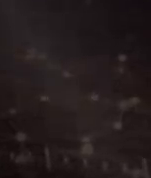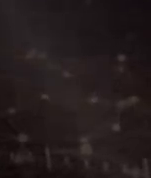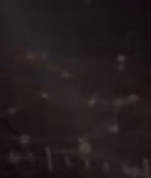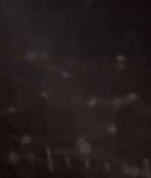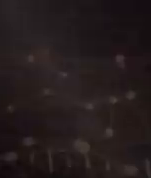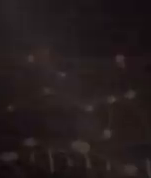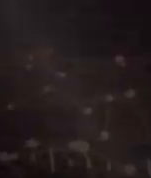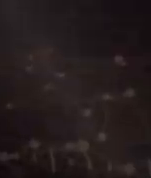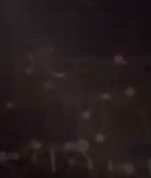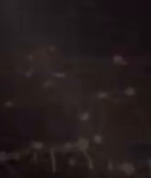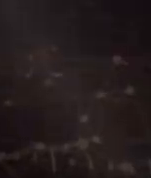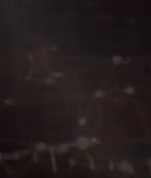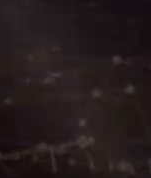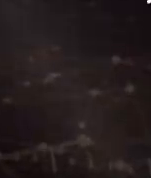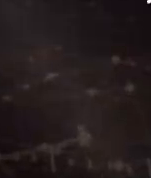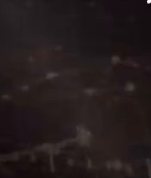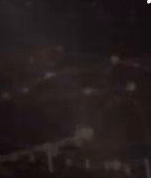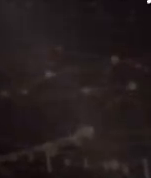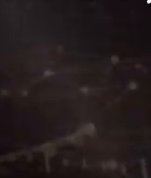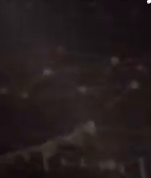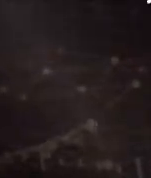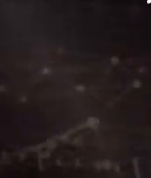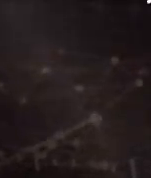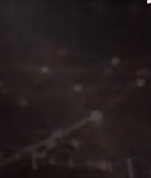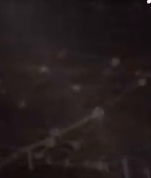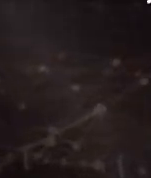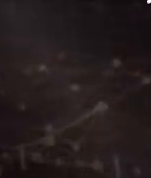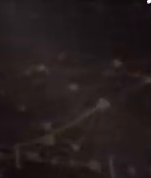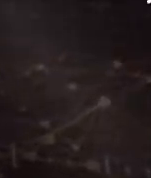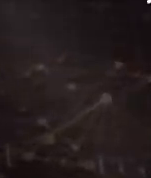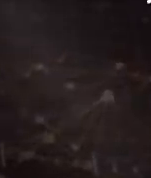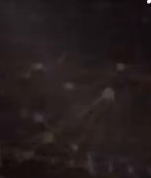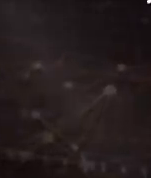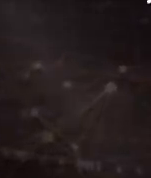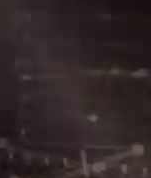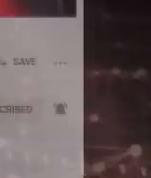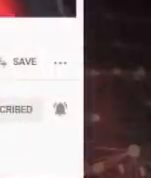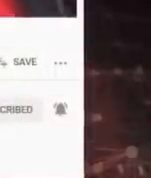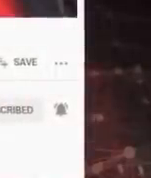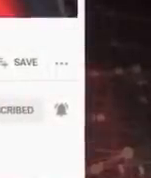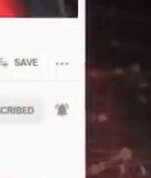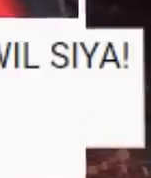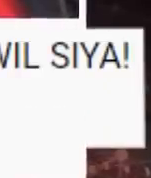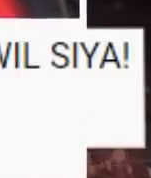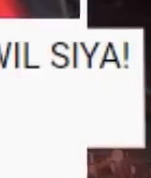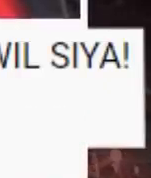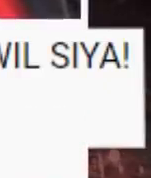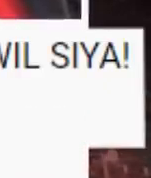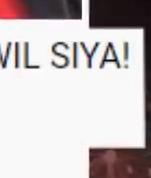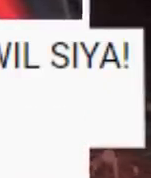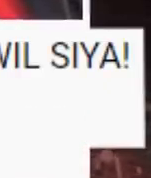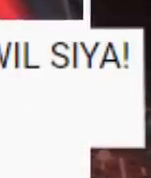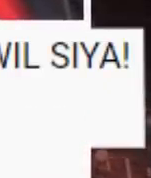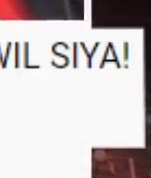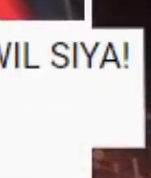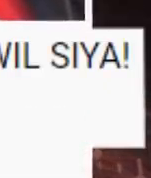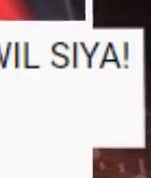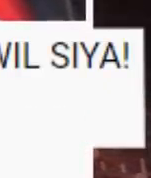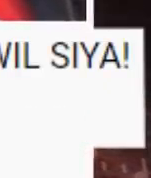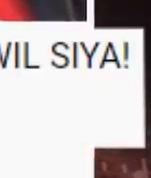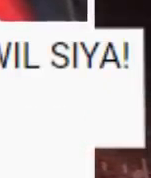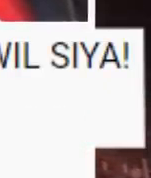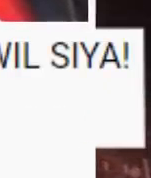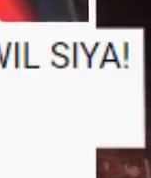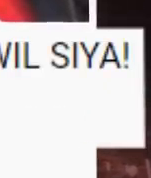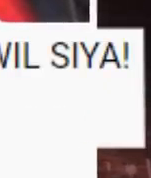ka, ilalabang ka ng patayon kahit na sariling reputasyon niya ang itaya. Ipagtatanggol ka niya kahit siya ang mapahiya.